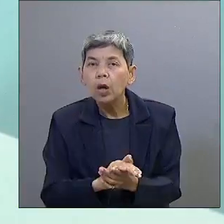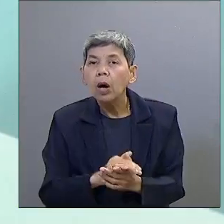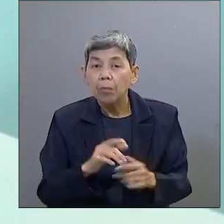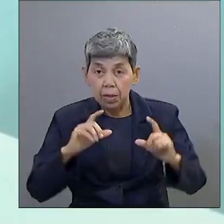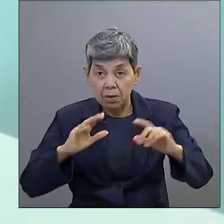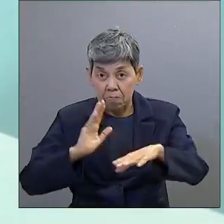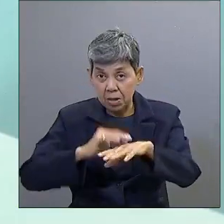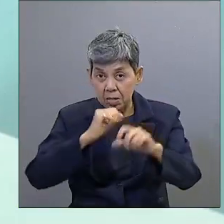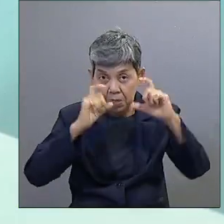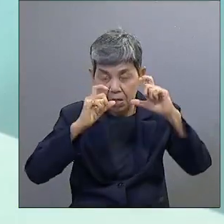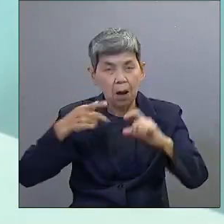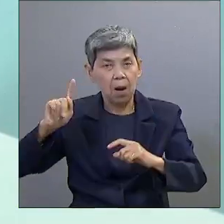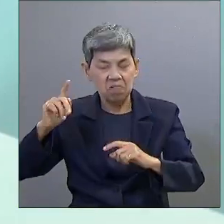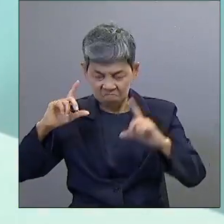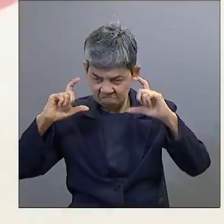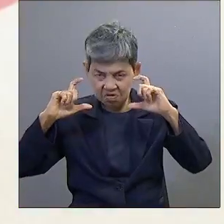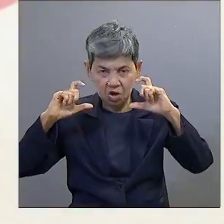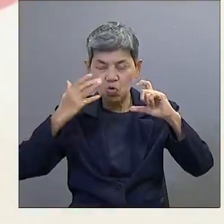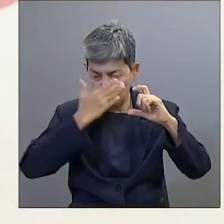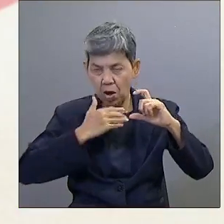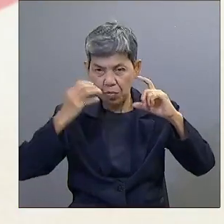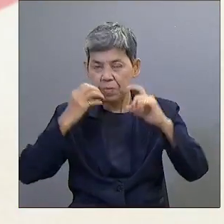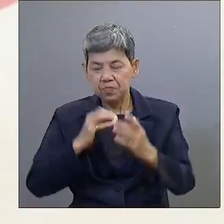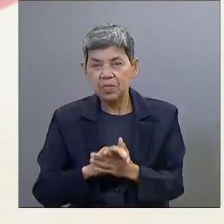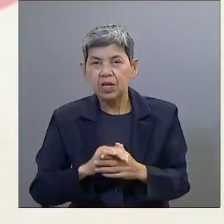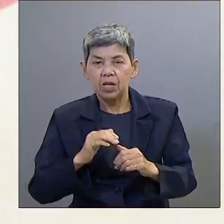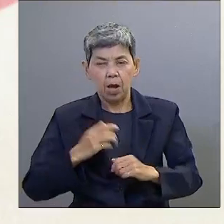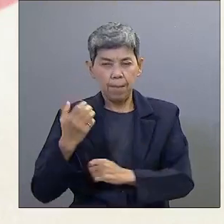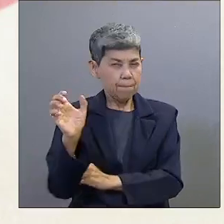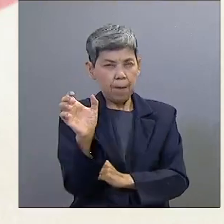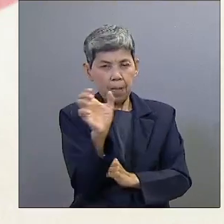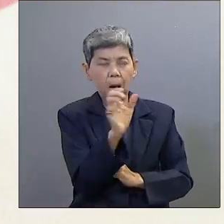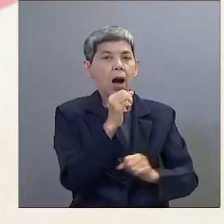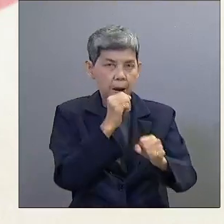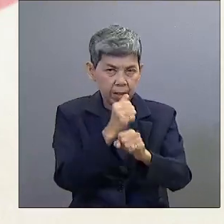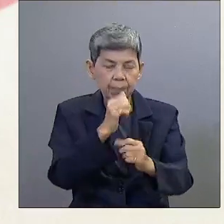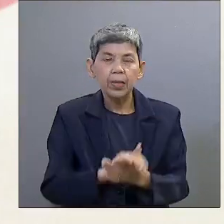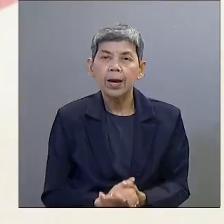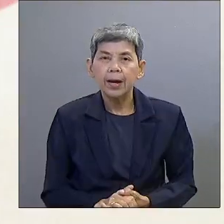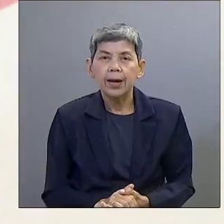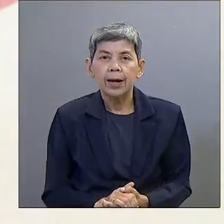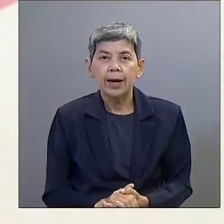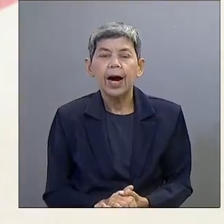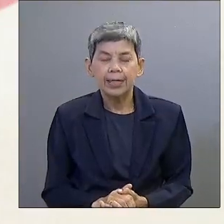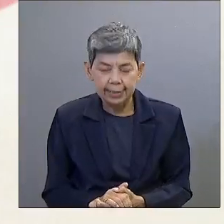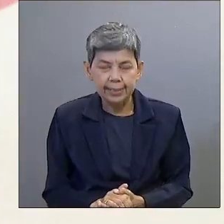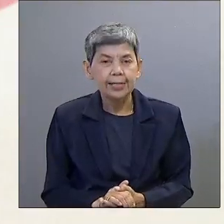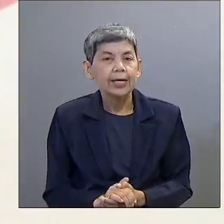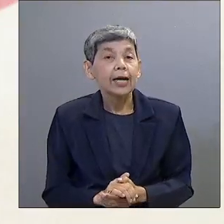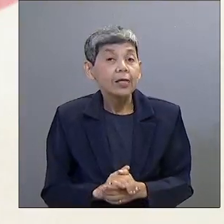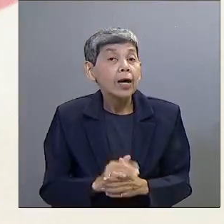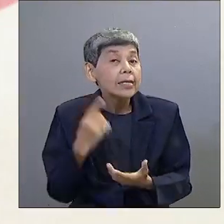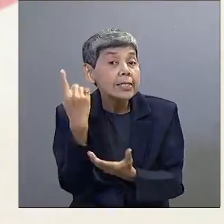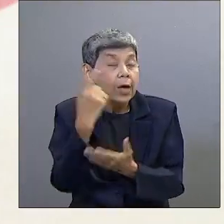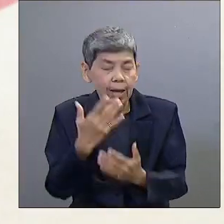มือหนึ่งถ่ายรูปคือน้องปรางเชอสาร ใช่ป้าเนี่ยจะถ่ายรูปสวย ใ ช้โทรศัพท์มือถือเครื่องเดียวก็ถ่ายได ้ นะครับอ้าวหลังจากไปเที่ยวกันเสร็จแล้วนะครับหา